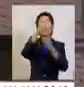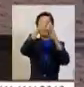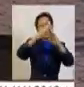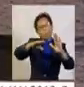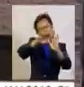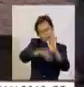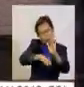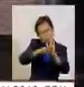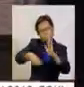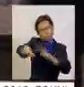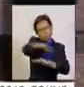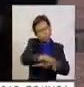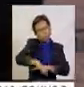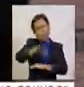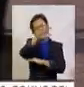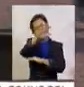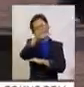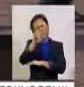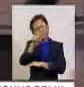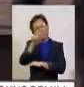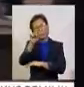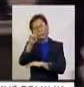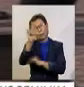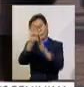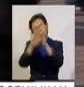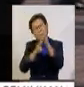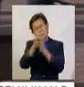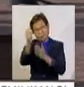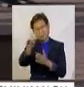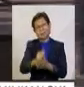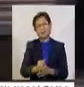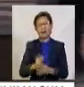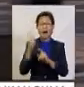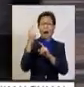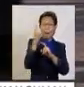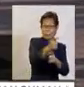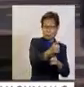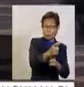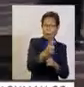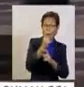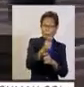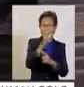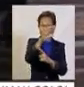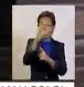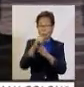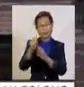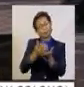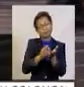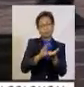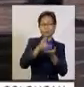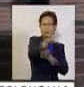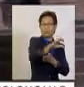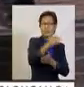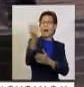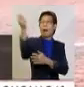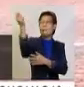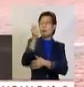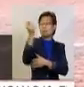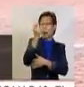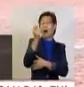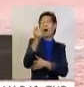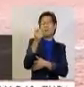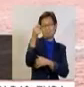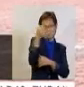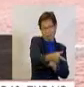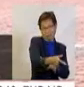milik dengan keseluruhan bernilai RM5.2 bilion. Pemberian bantuan RM500 secara one-off kepada pesara berkelayakan